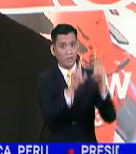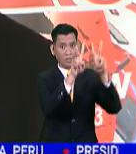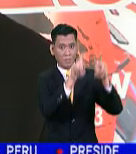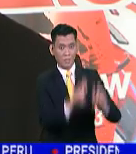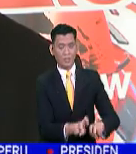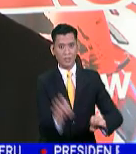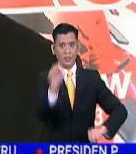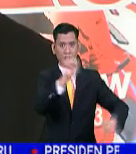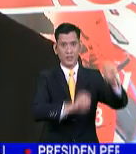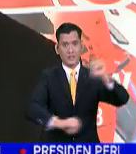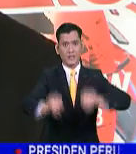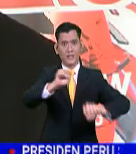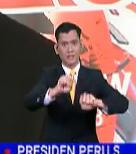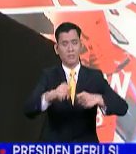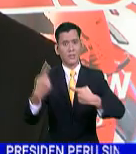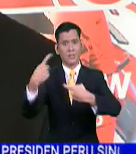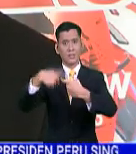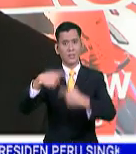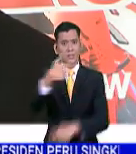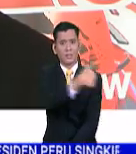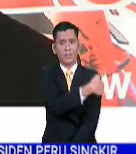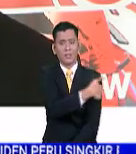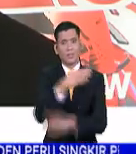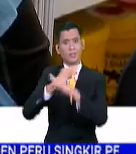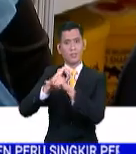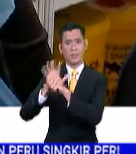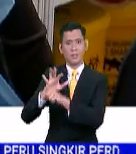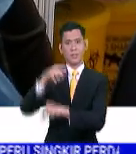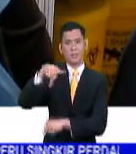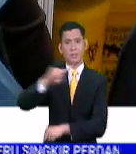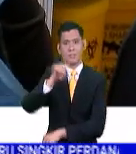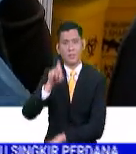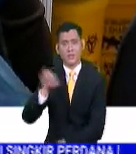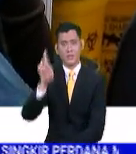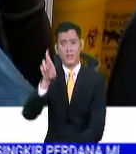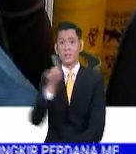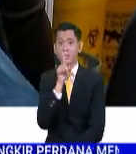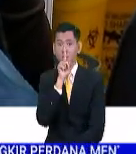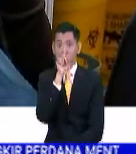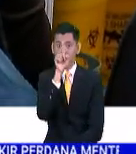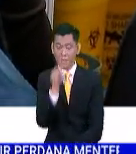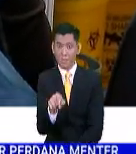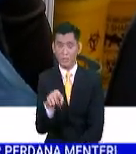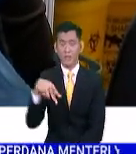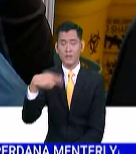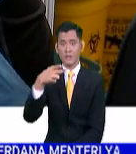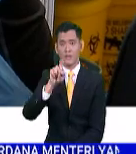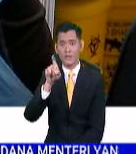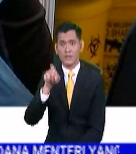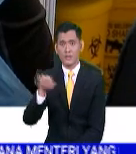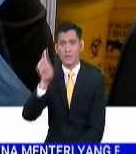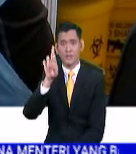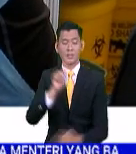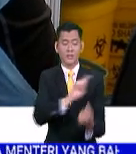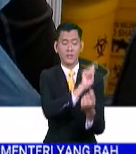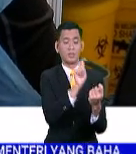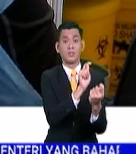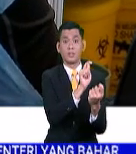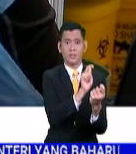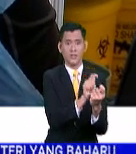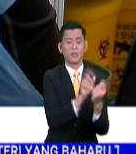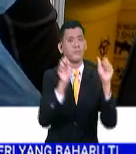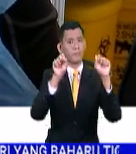vaksin Pfizer ini dan kita dapati dia adalah sangat imunogenik, iaitu dapat